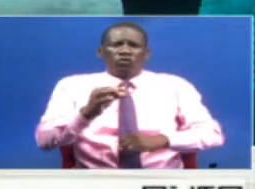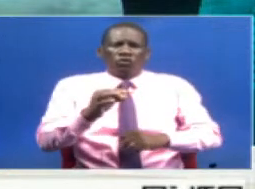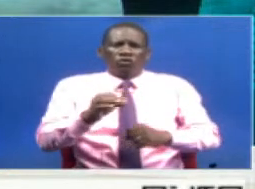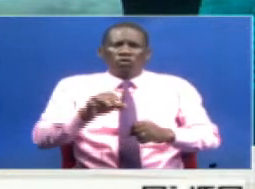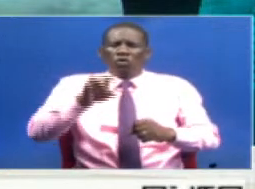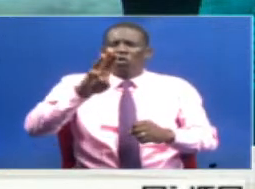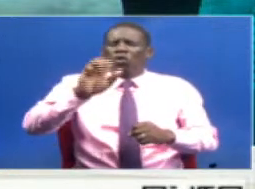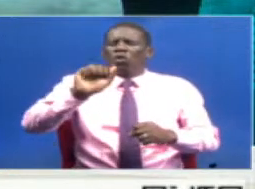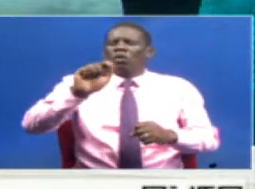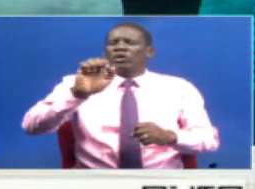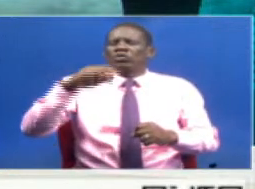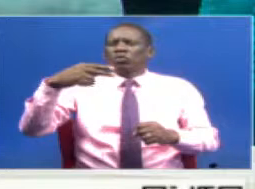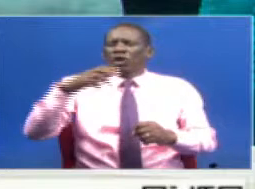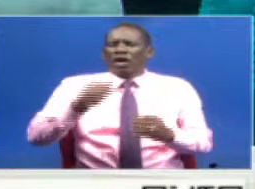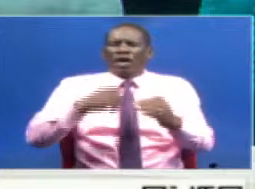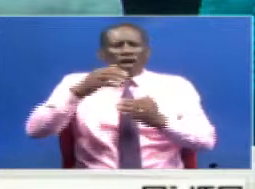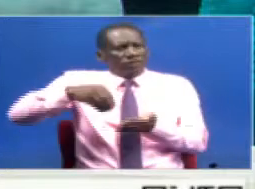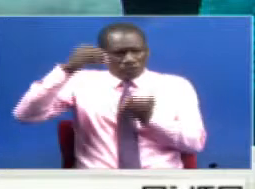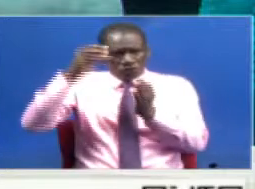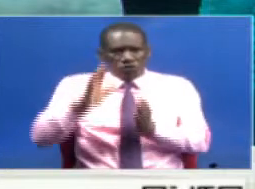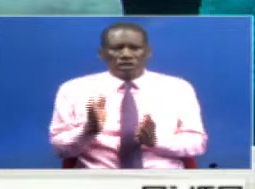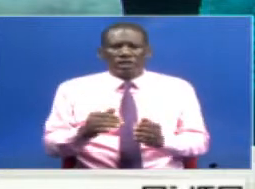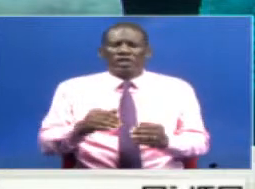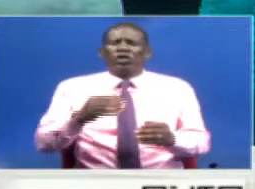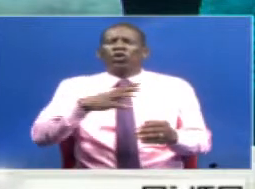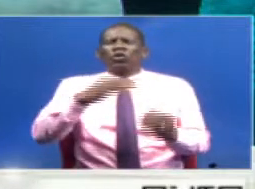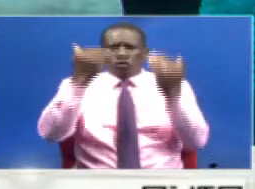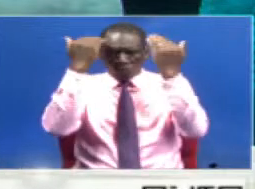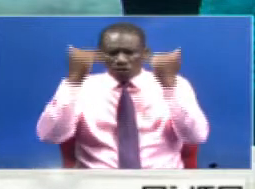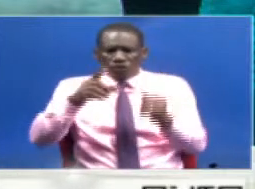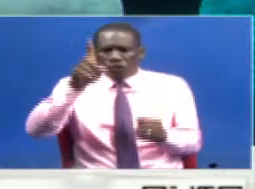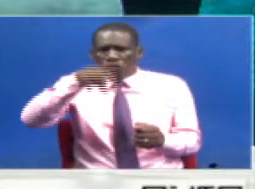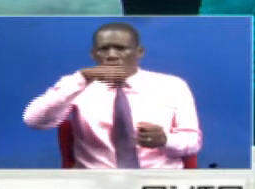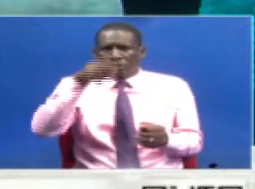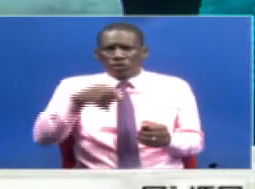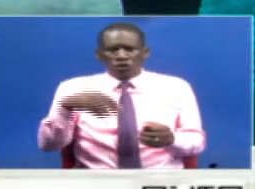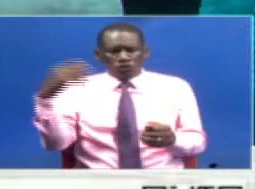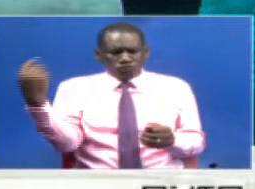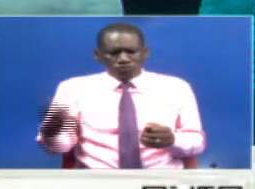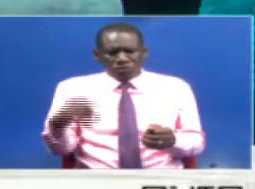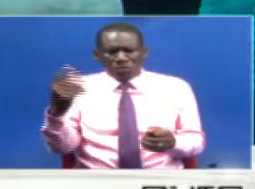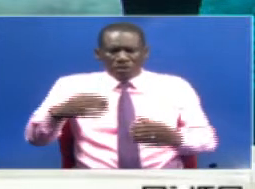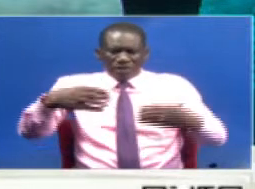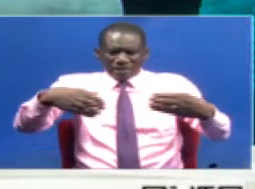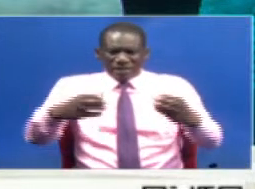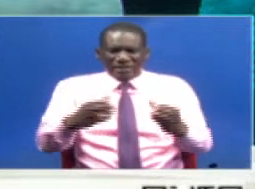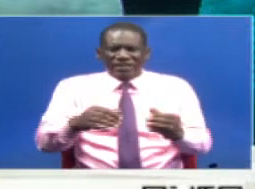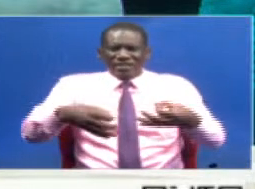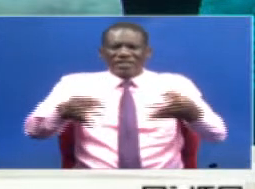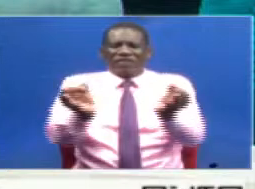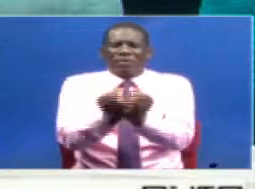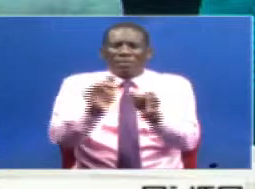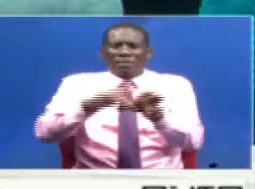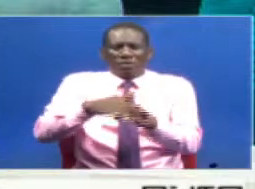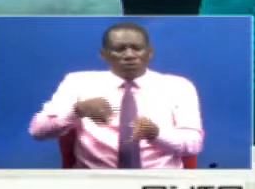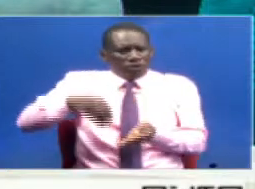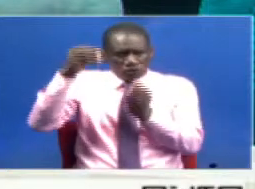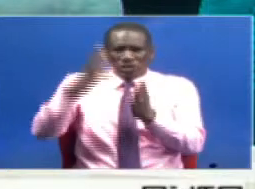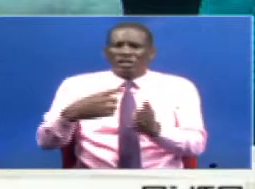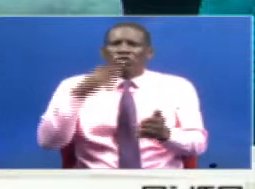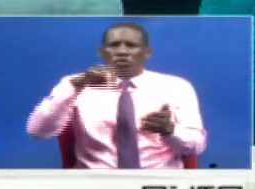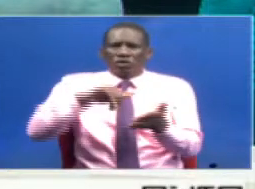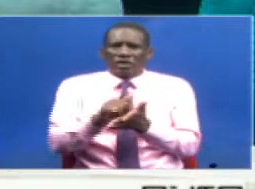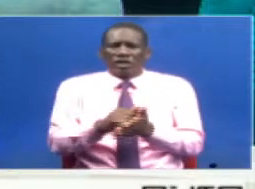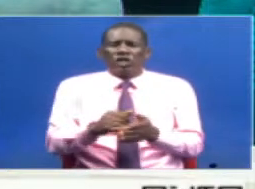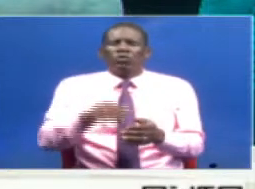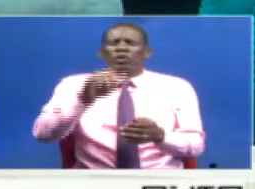Watuha. Hii ni baada ya mwanafunzi mmoja kumshtaki kwa kosa la kumpiga darasani. Familia ya mwanafunzi huyo imesema